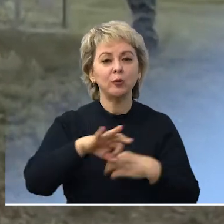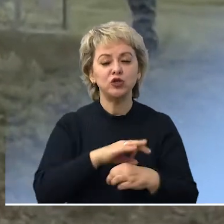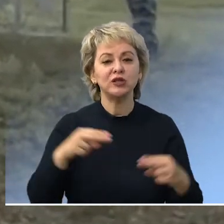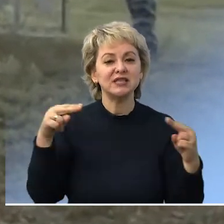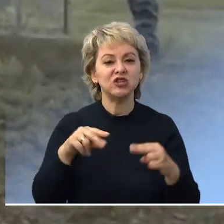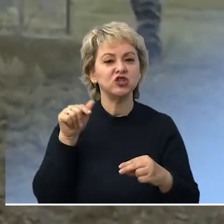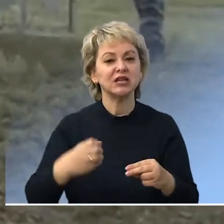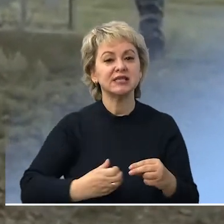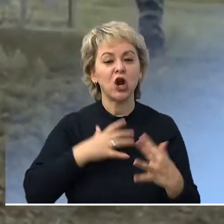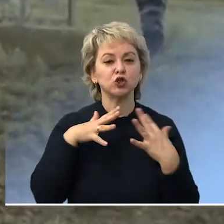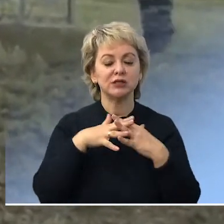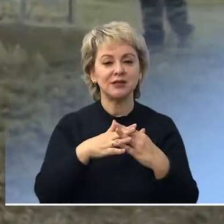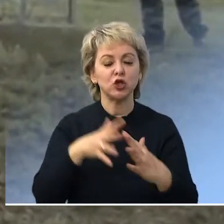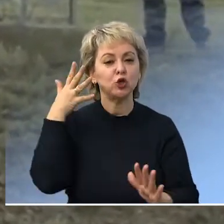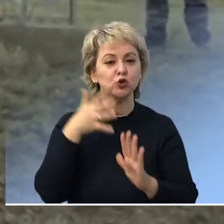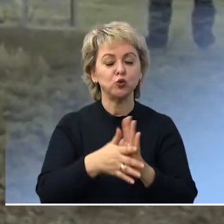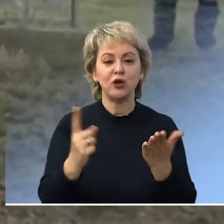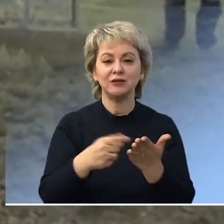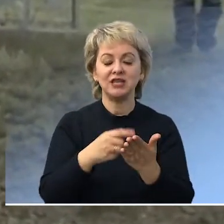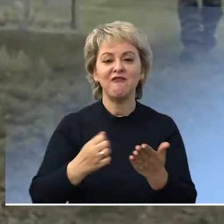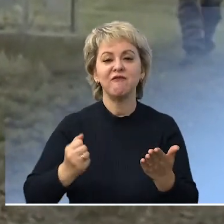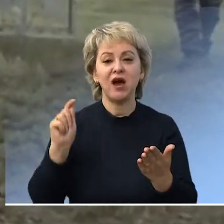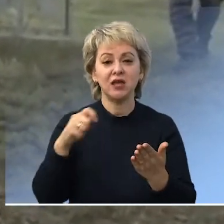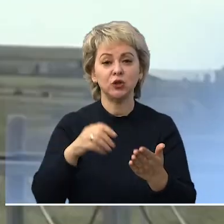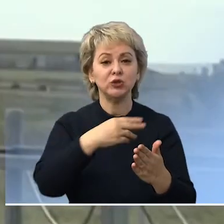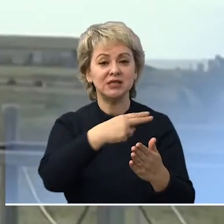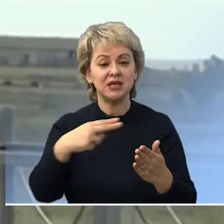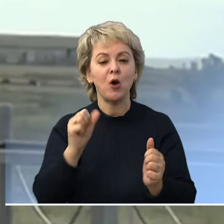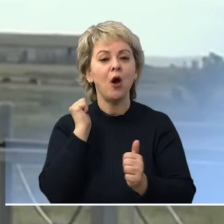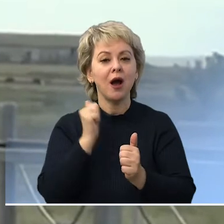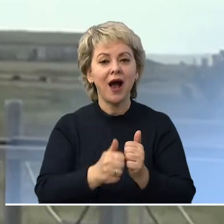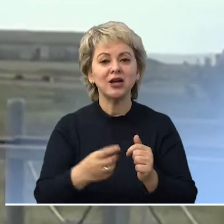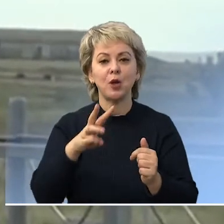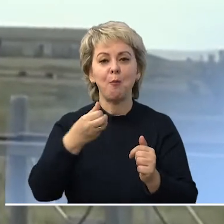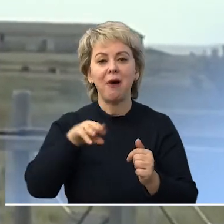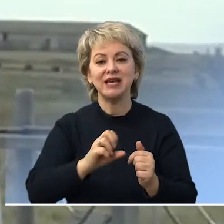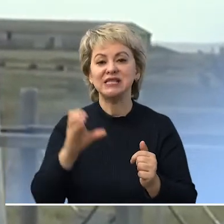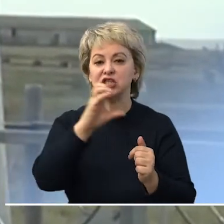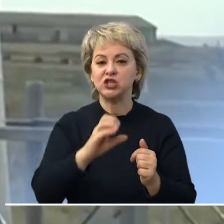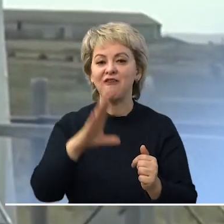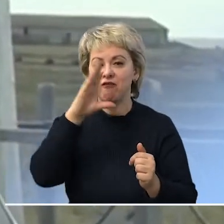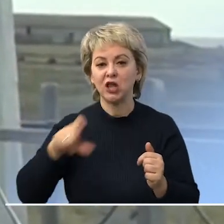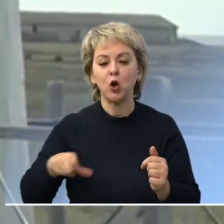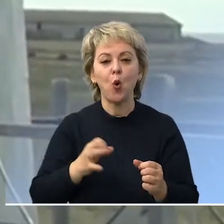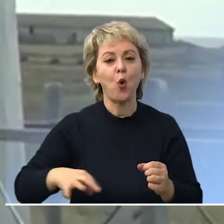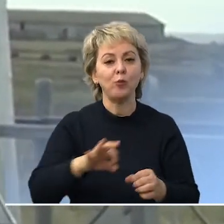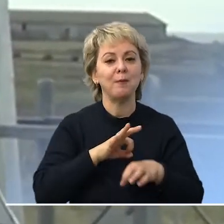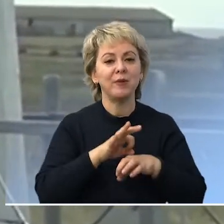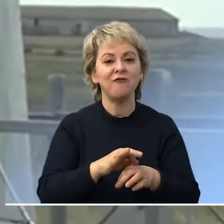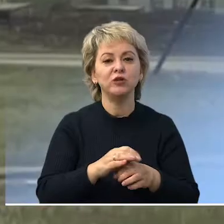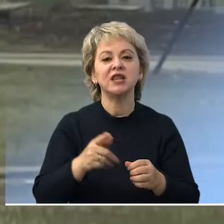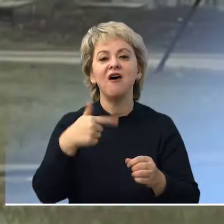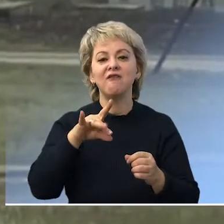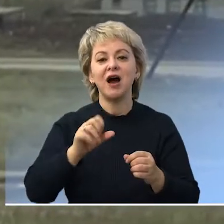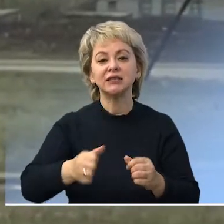с очевидцами тех страшных сражений и изучают книги на военную тематику. А каждый май и сентябрь в Волгоградской области проводится вахта